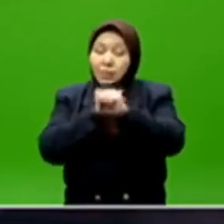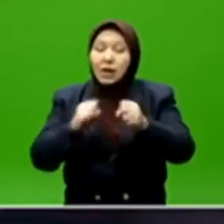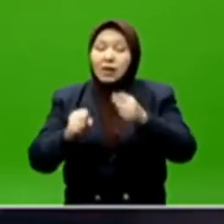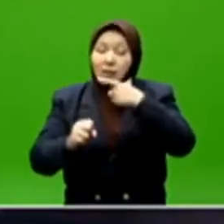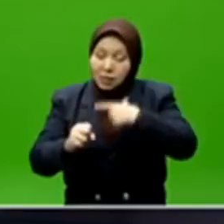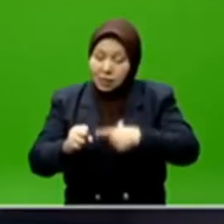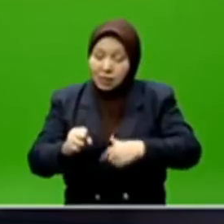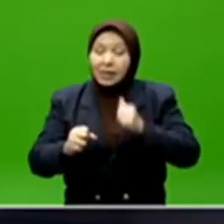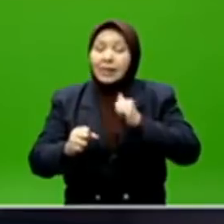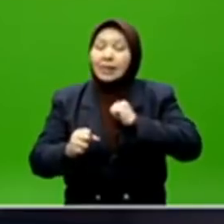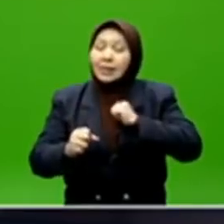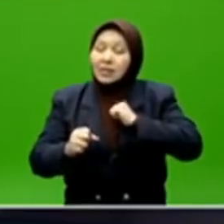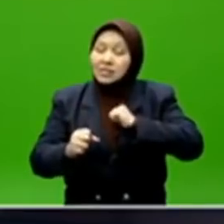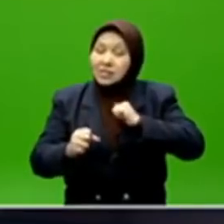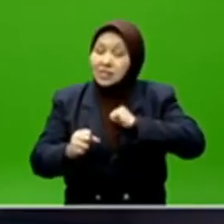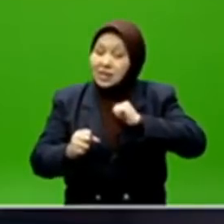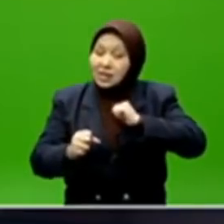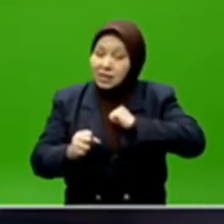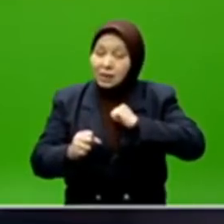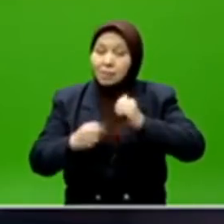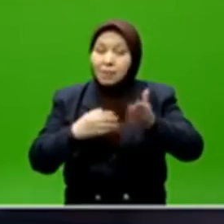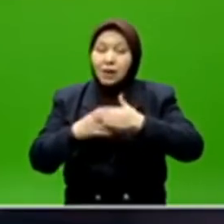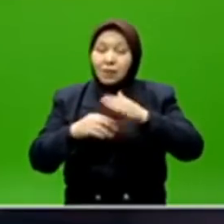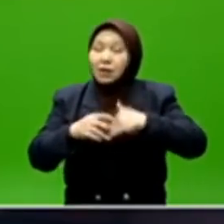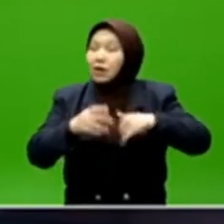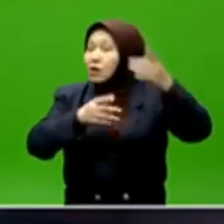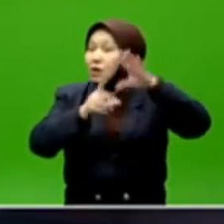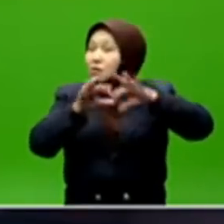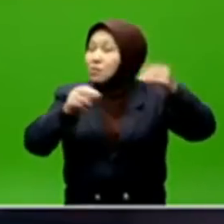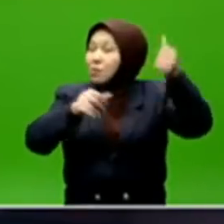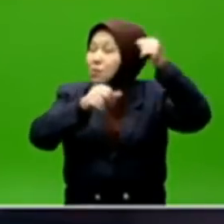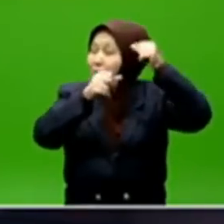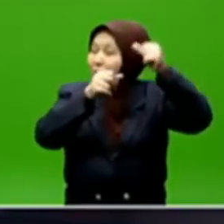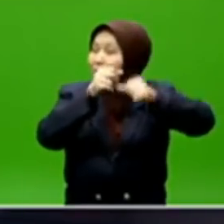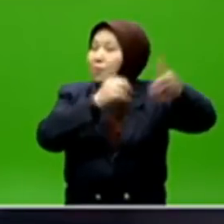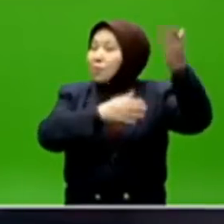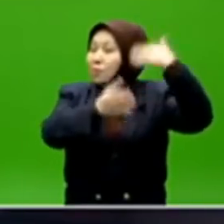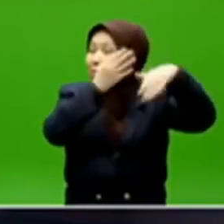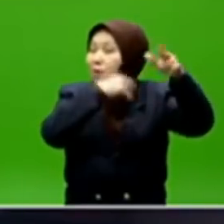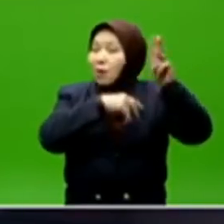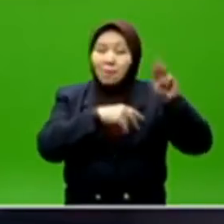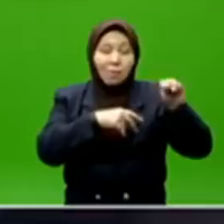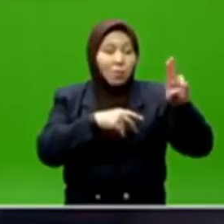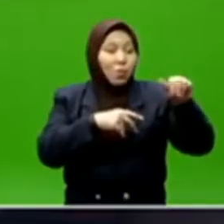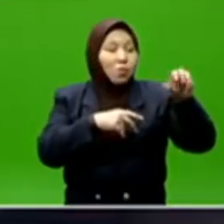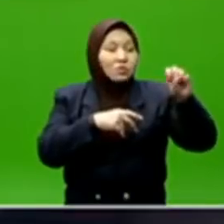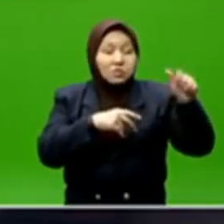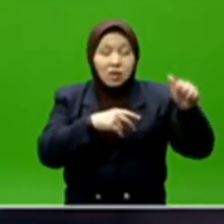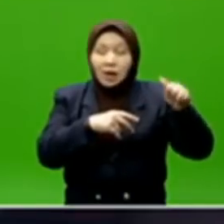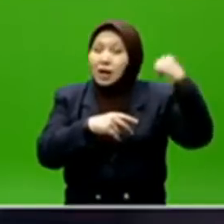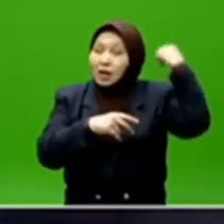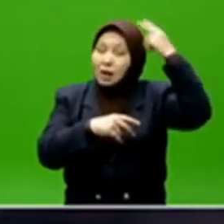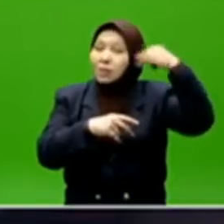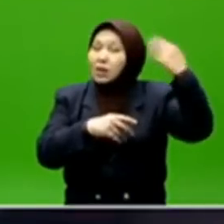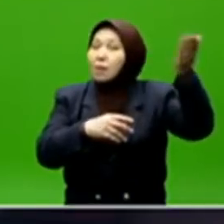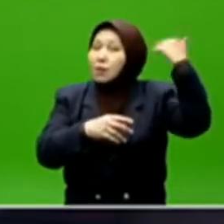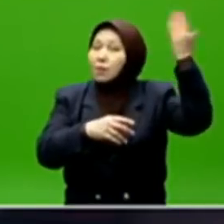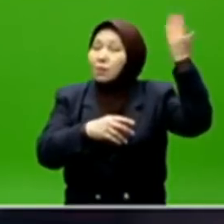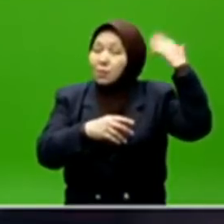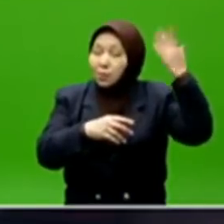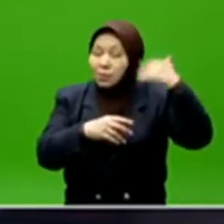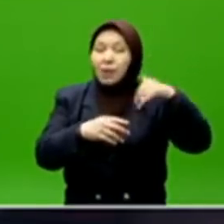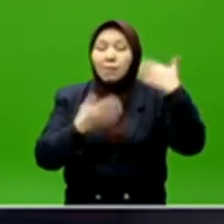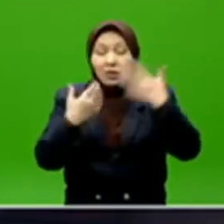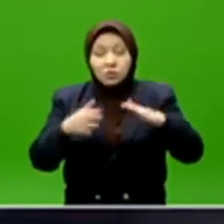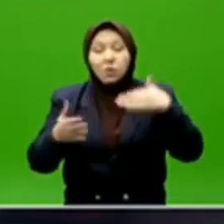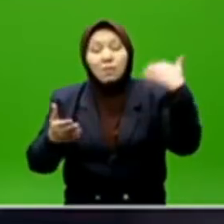kembali balik Nabi Muhammad sallallahu alaihi wasallam, flashback balik kepada Nabi Musa, kepada nabi-nabi sebelumnya, Yesus. Barulah kembali